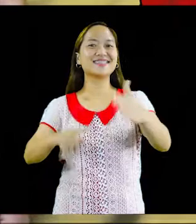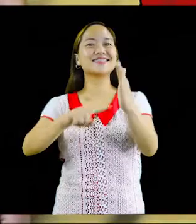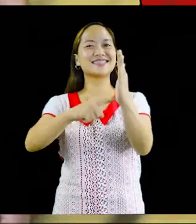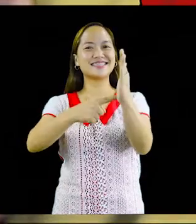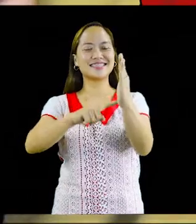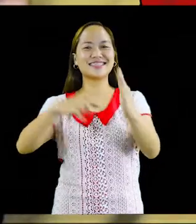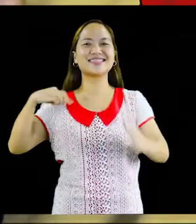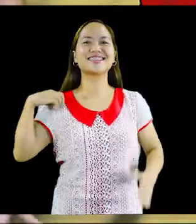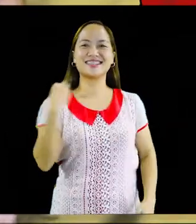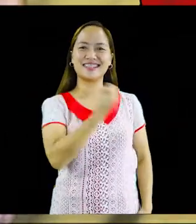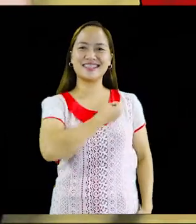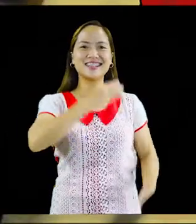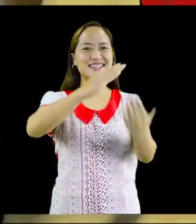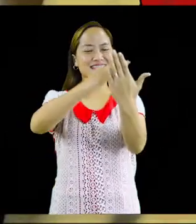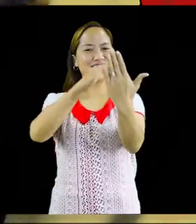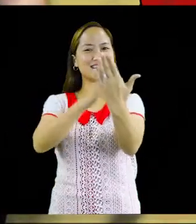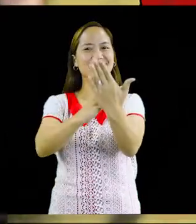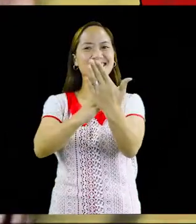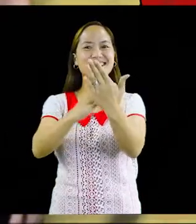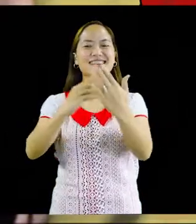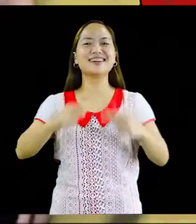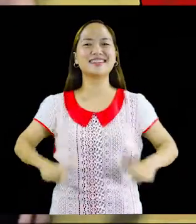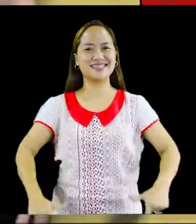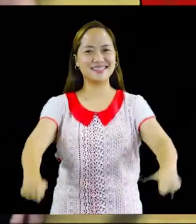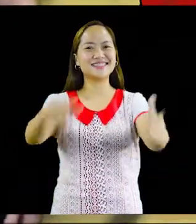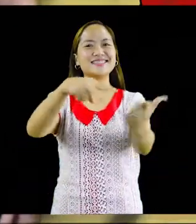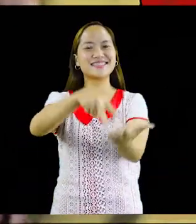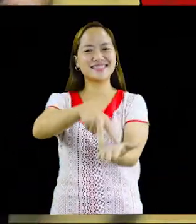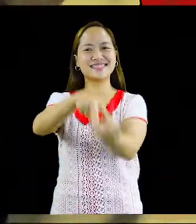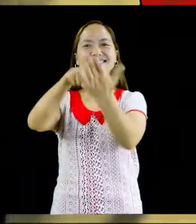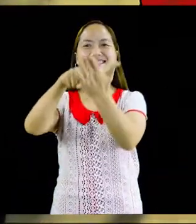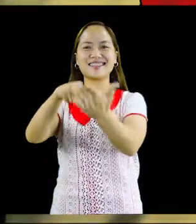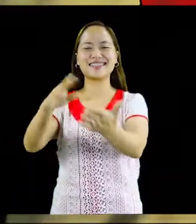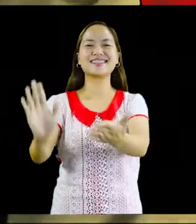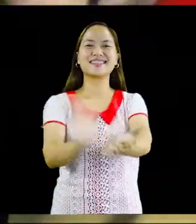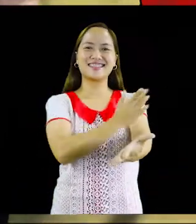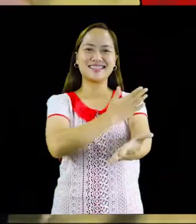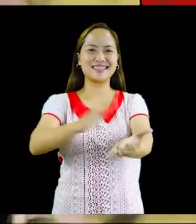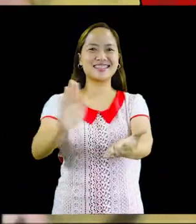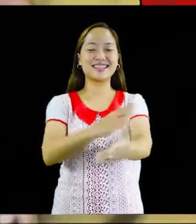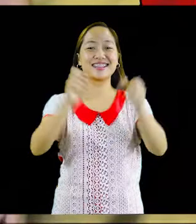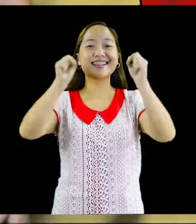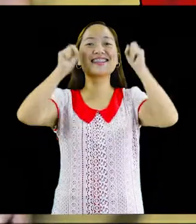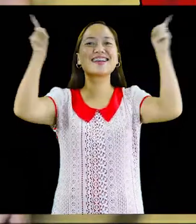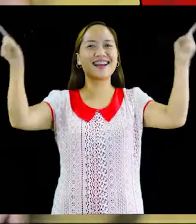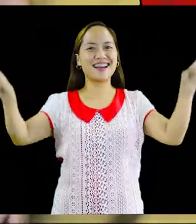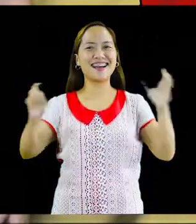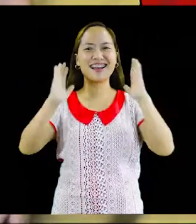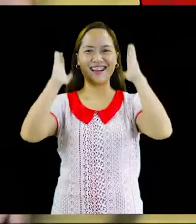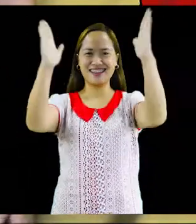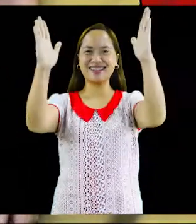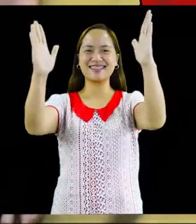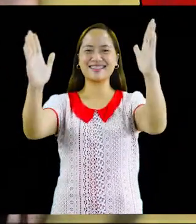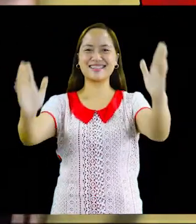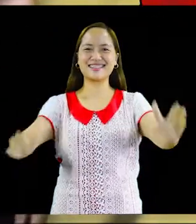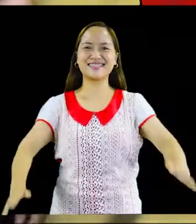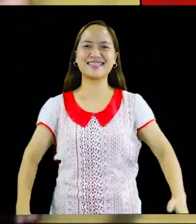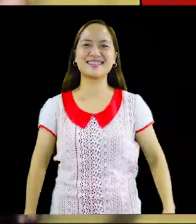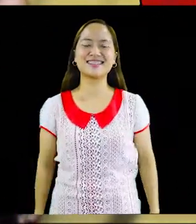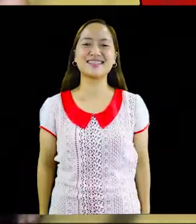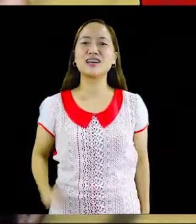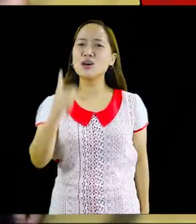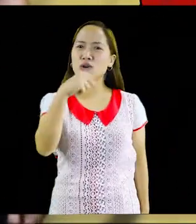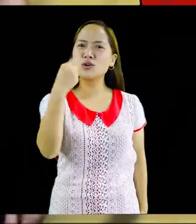atong eleksyon, kita ay magtindog kag magkanta para mapukaw ang inyong atensyon.